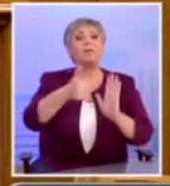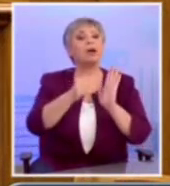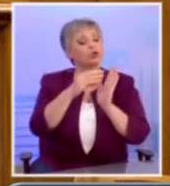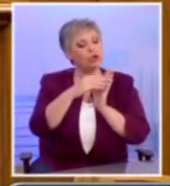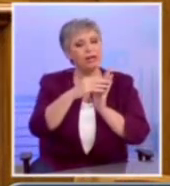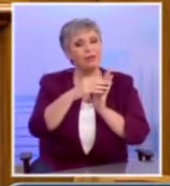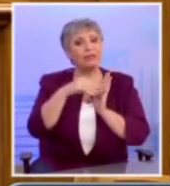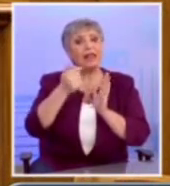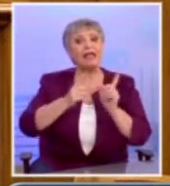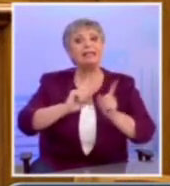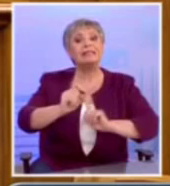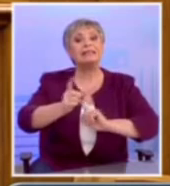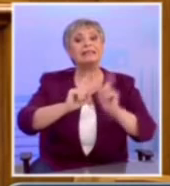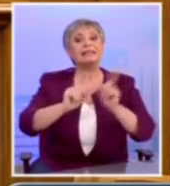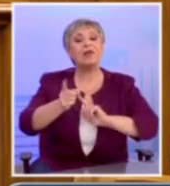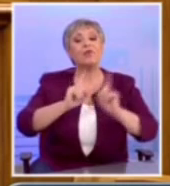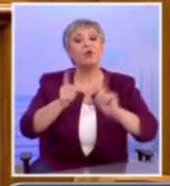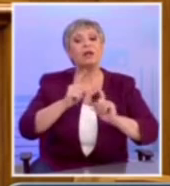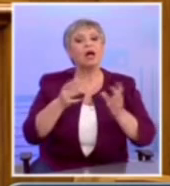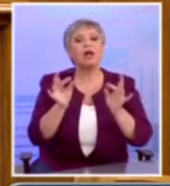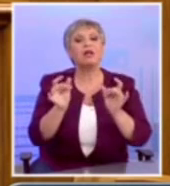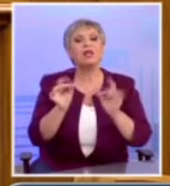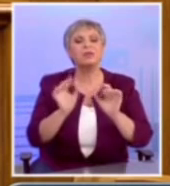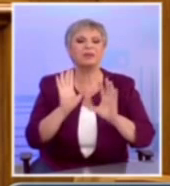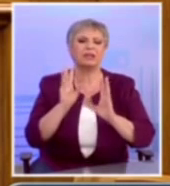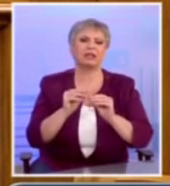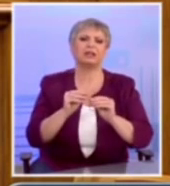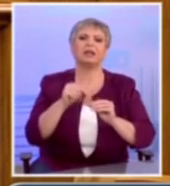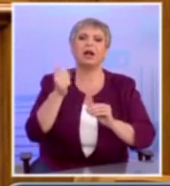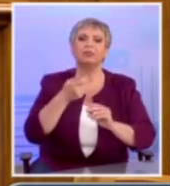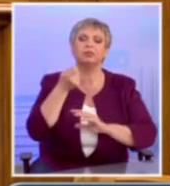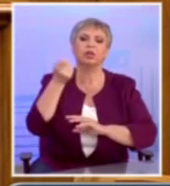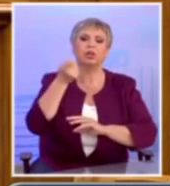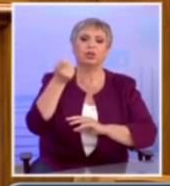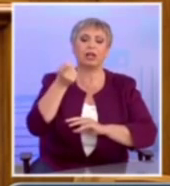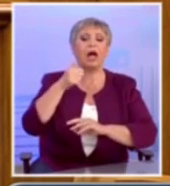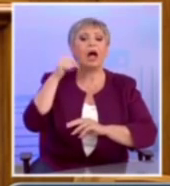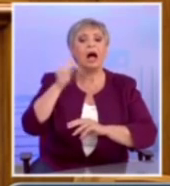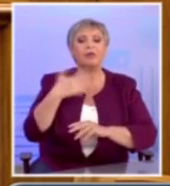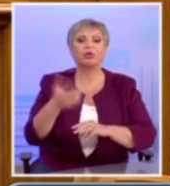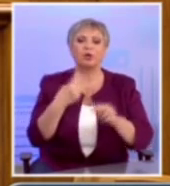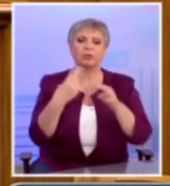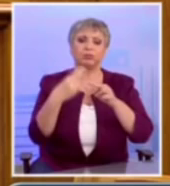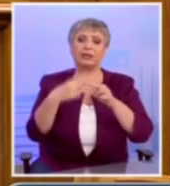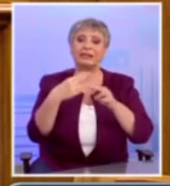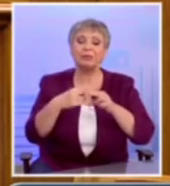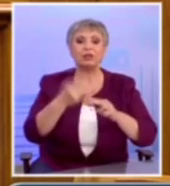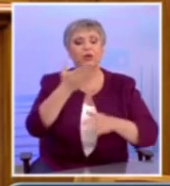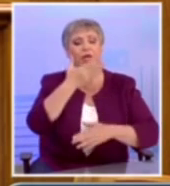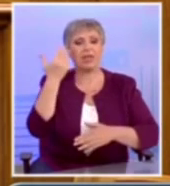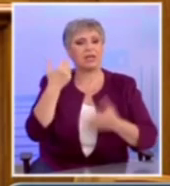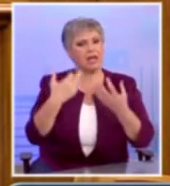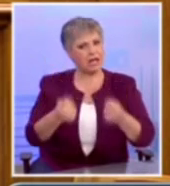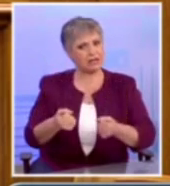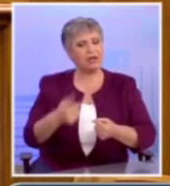τη ρύθμιση του δημοσίου χρέους της χώρας αναδεικνύεται σε κρίσιμο θέμα εθνικής σημασίας που αφορά αφενός την κυβέρνηση της